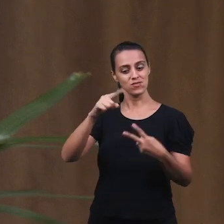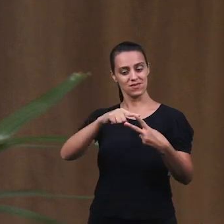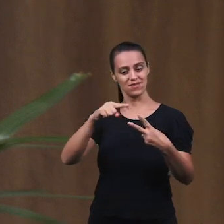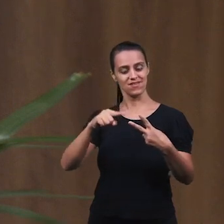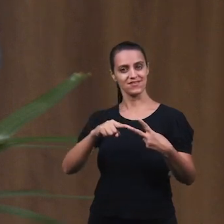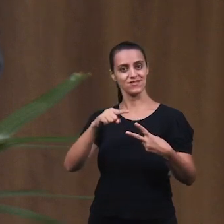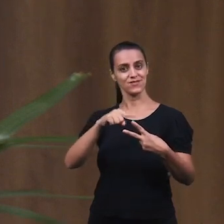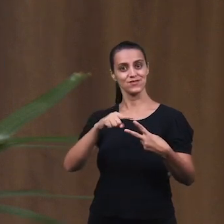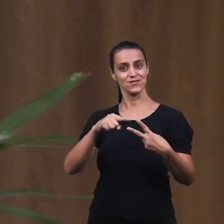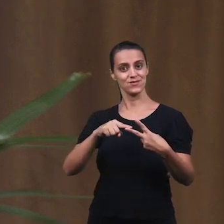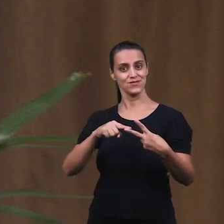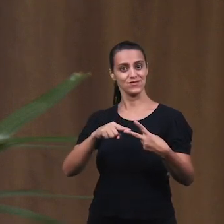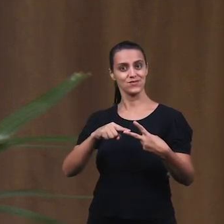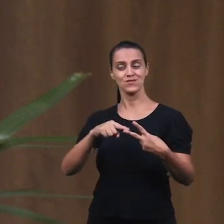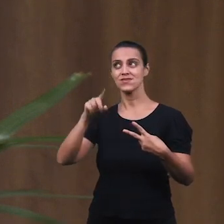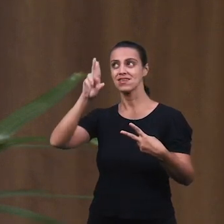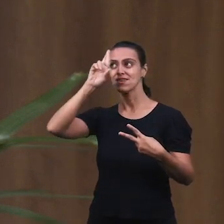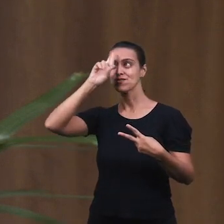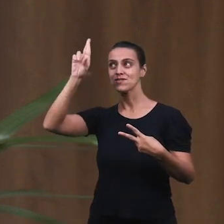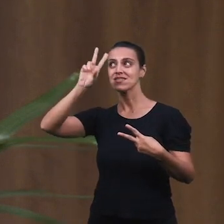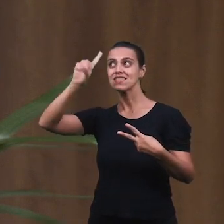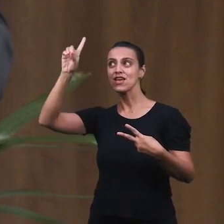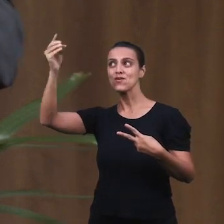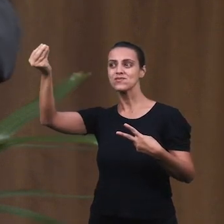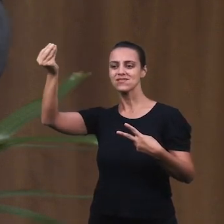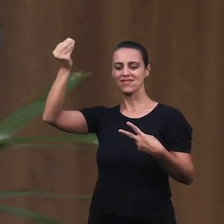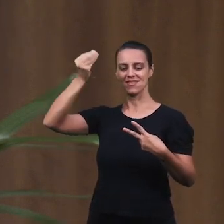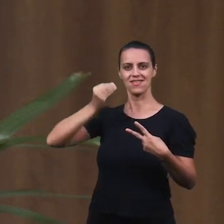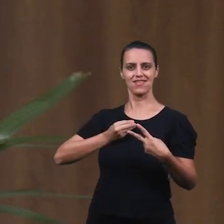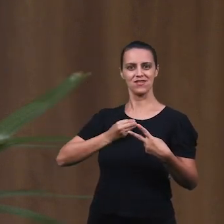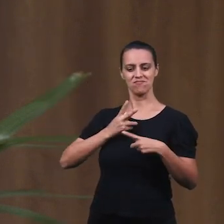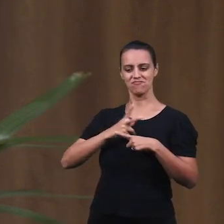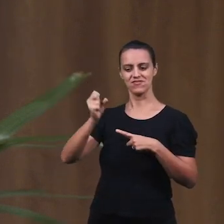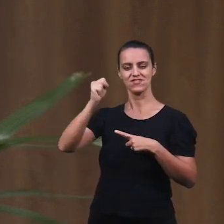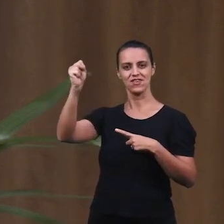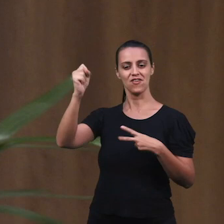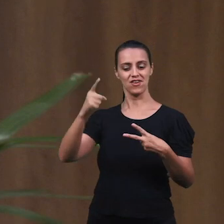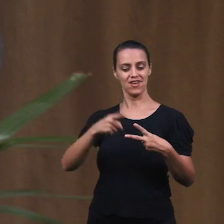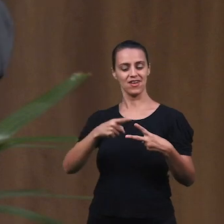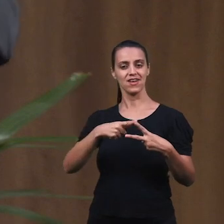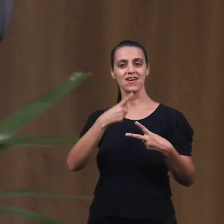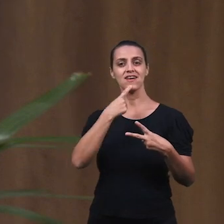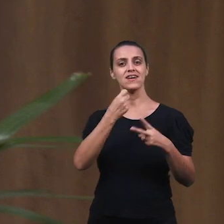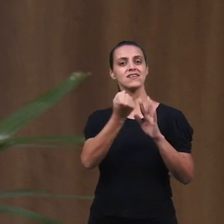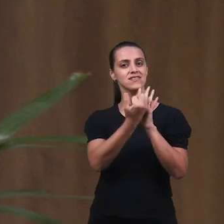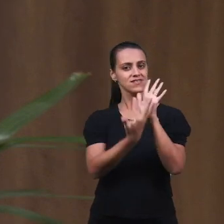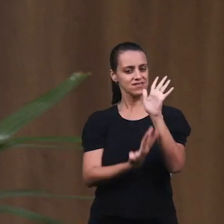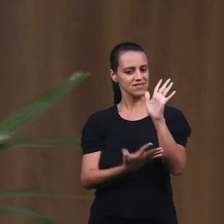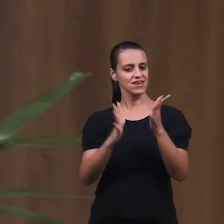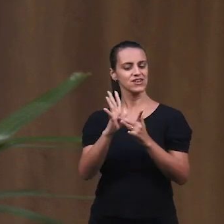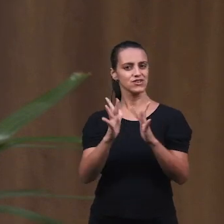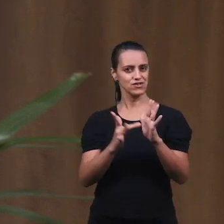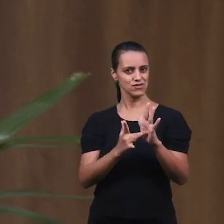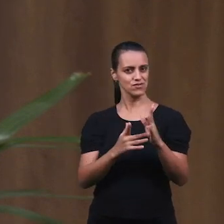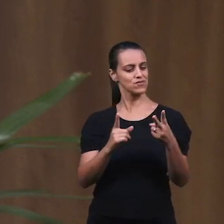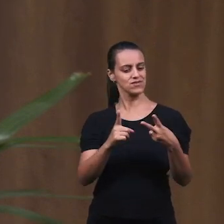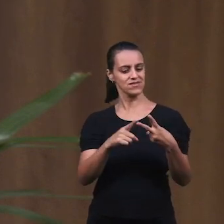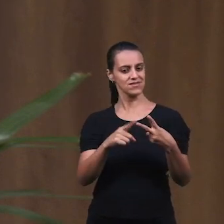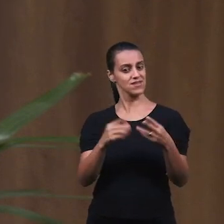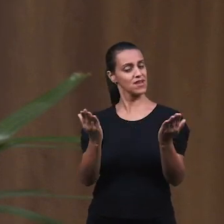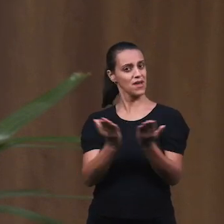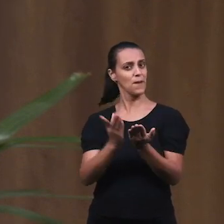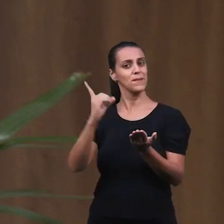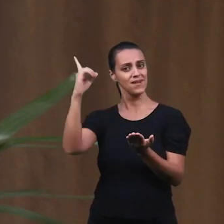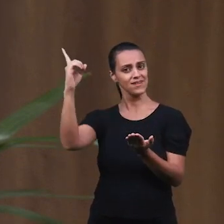ressources données par Dieu pour la victoire de l'Église, qui sont le sang de l'agneau, le sang de Jésus et la